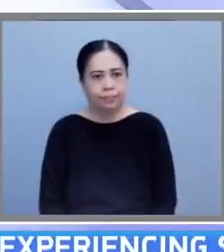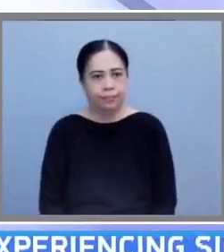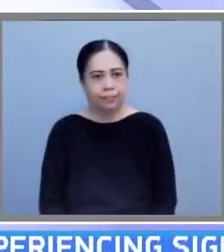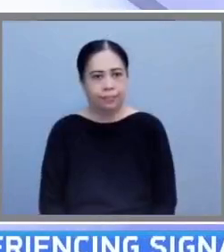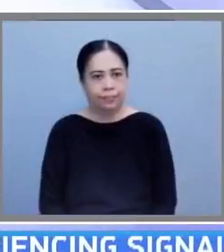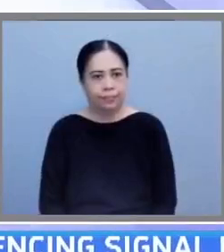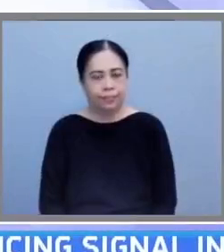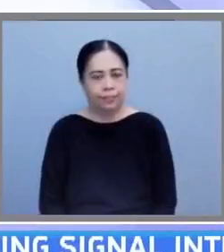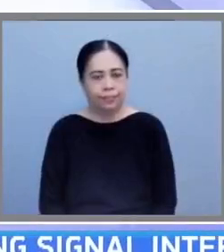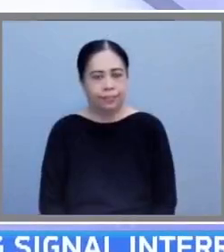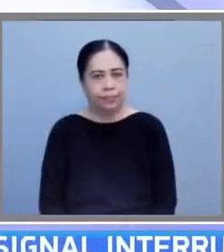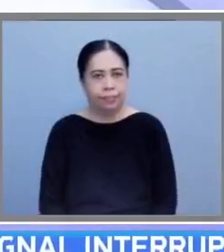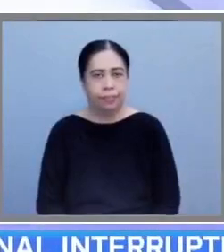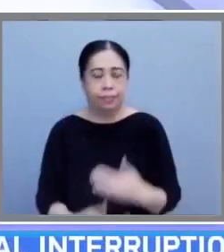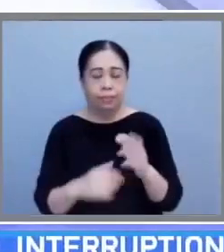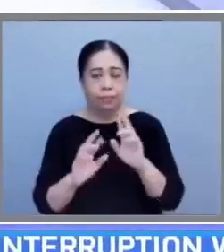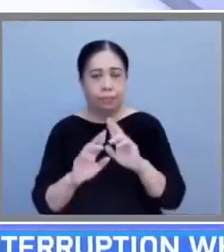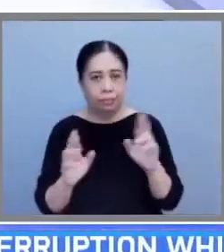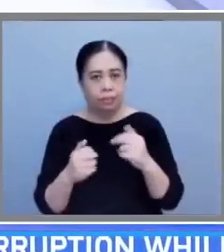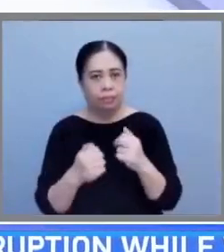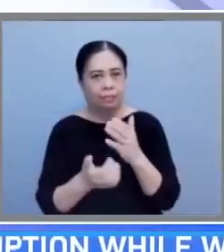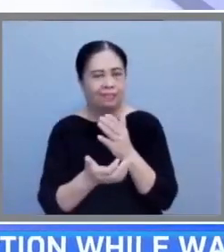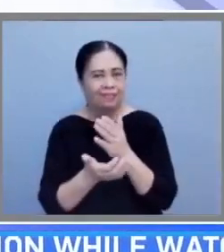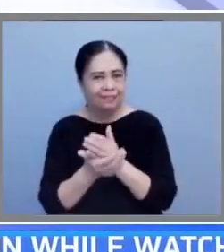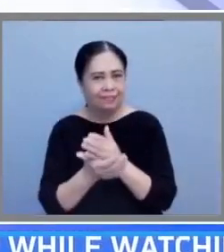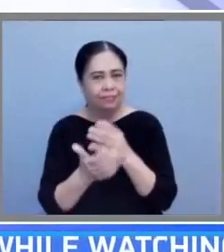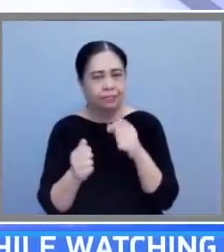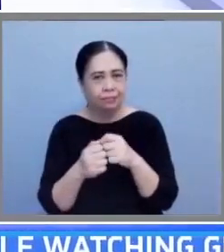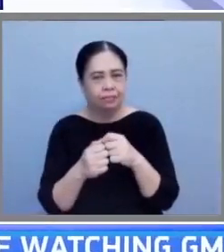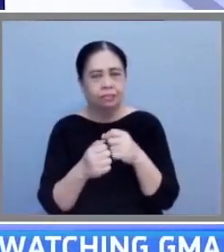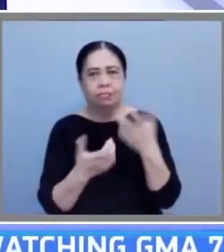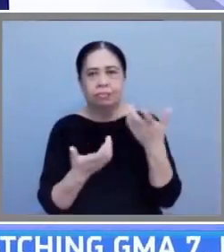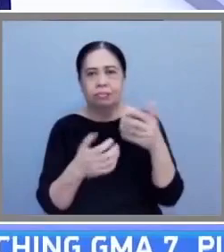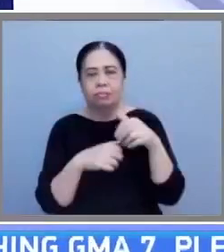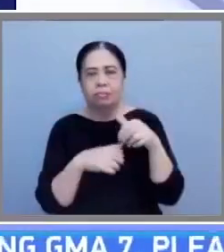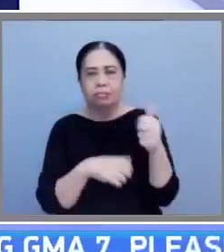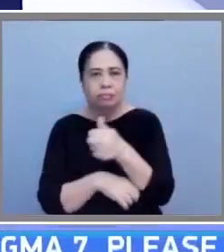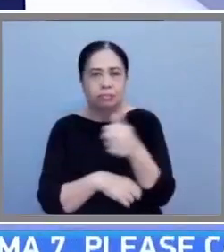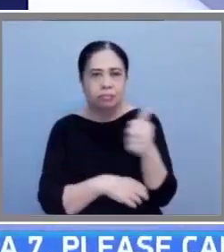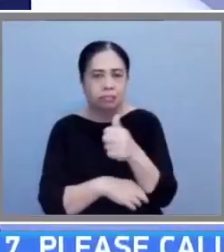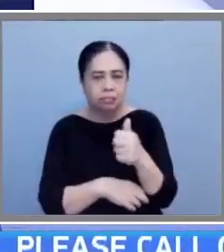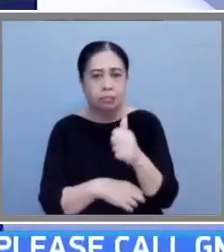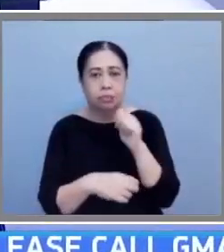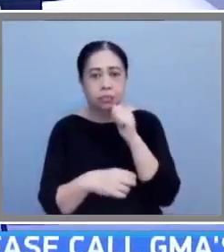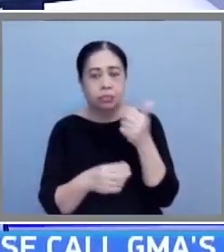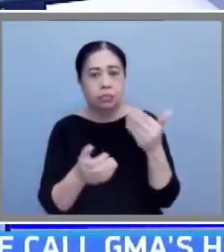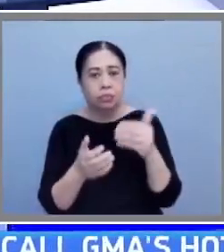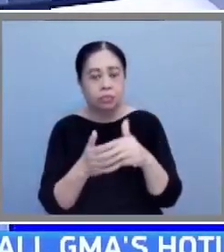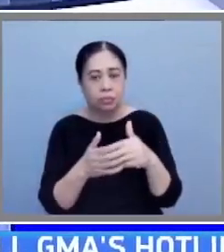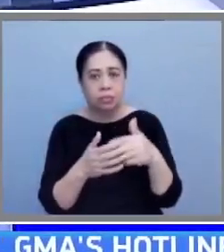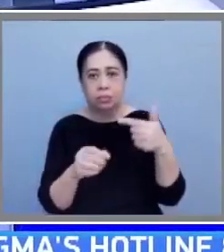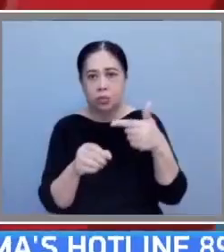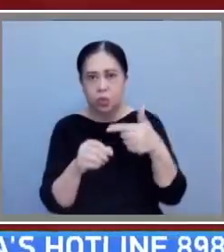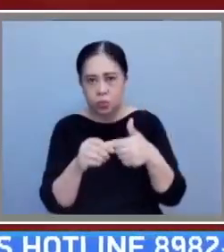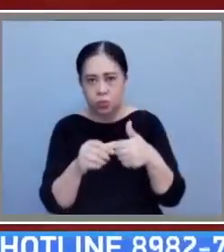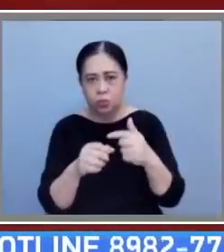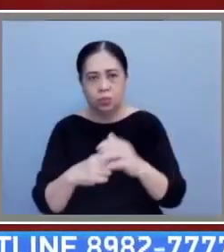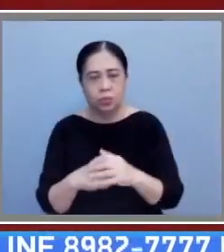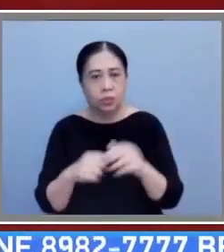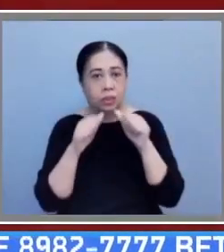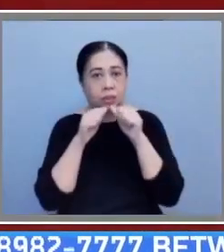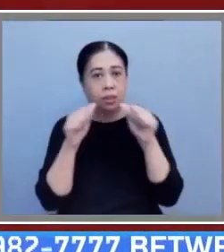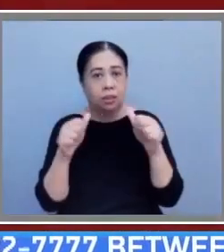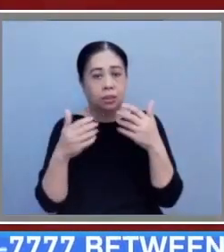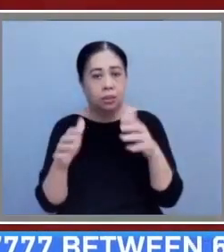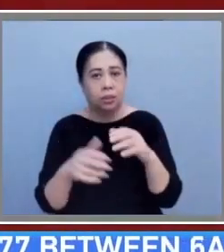sa gitna ng ikinasang tigil pasada ngayong araw gagalaw po ulit bukas ang presyo ng oil products nag-anunsyo na po ang Sea